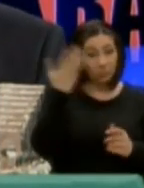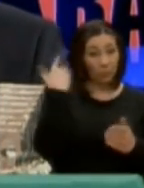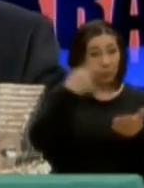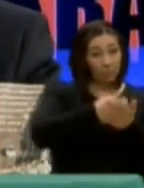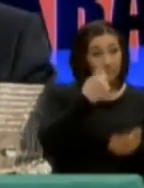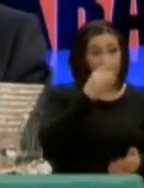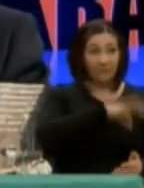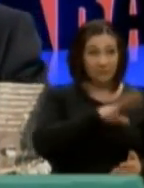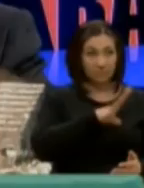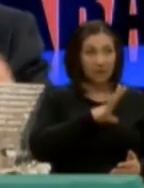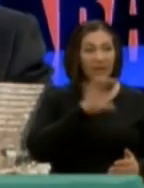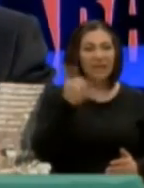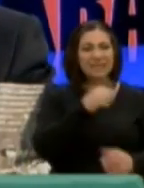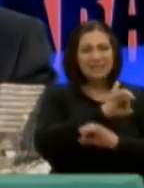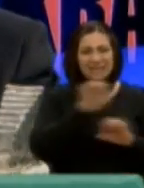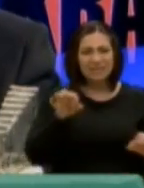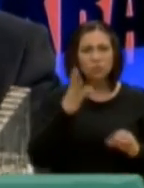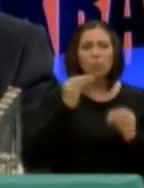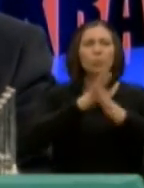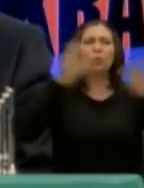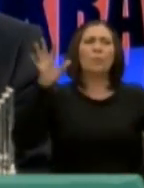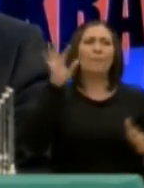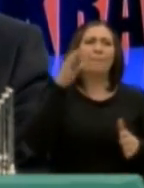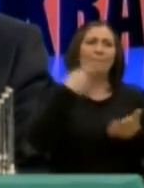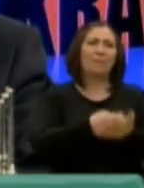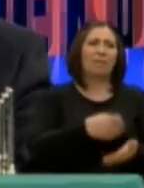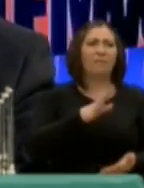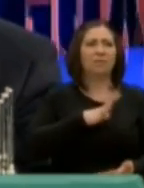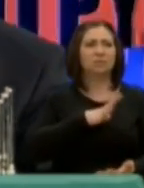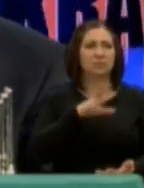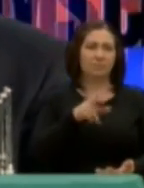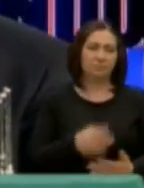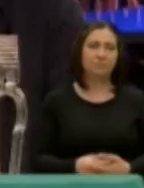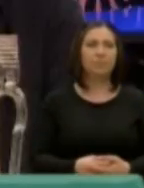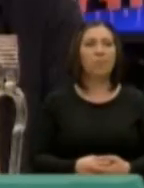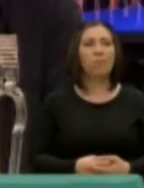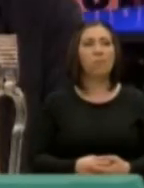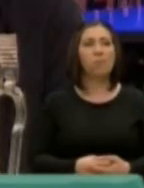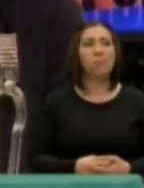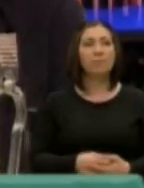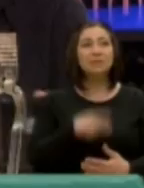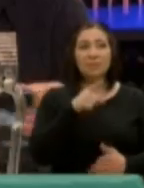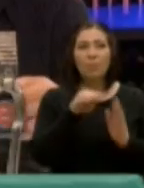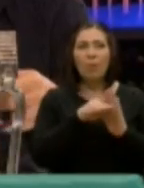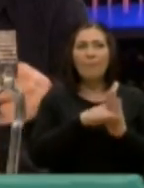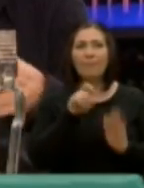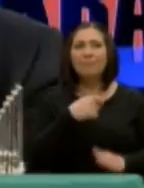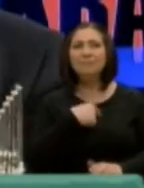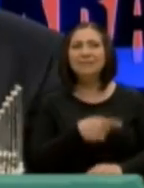vardır. Hı hı. Kalitesizliğin daha sonra ödenen çok büyük bedeli vardır. Doğru. Evet. Doğru. Size program yapalım